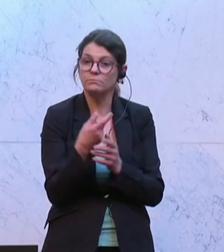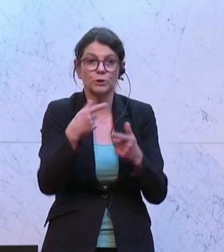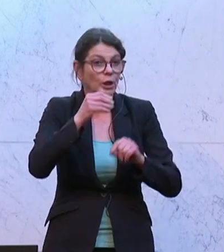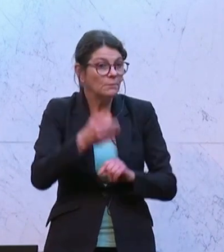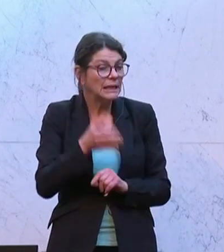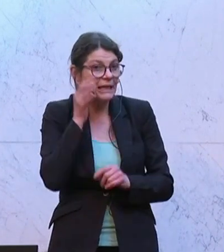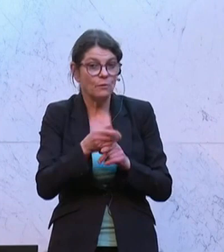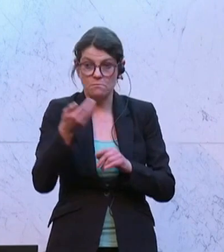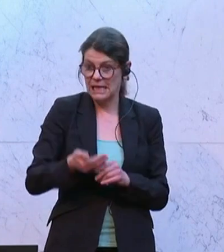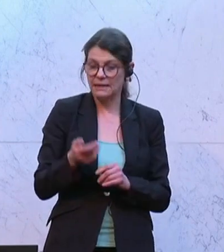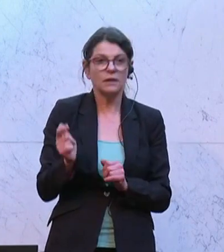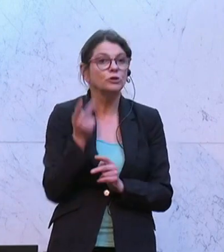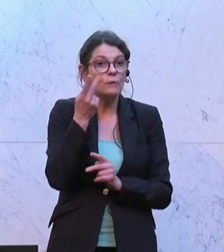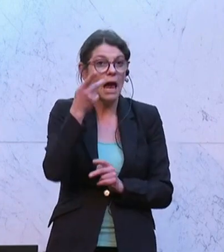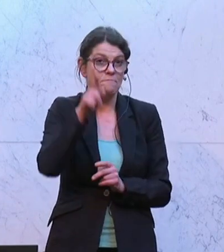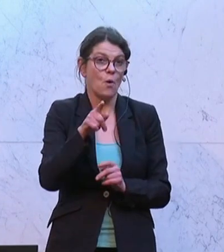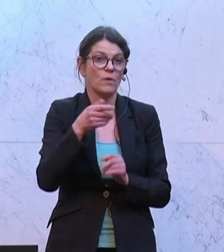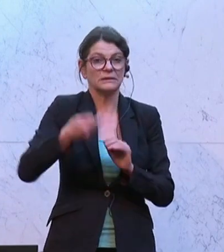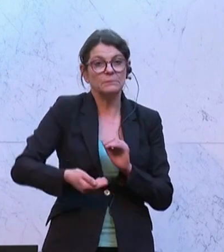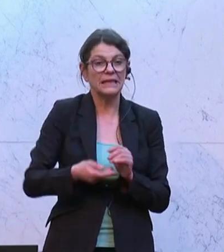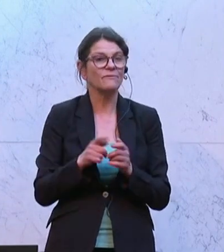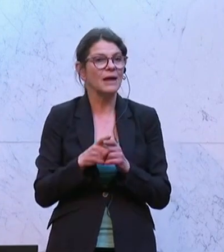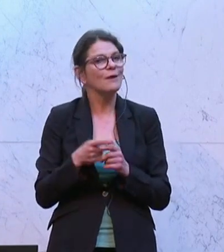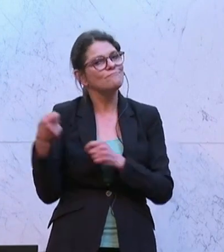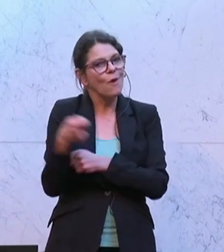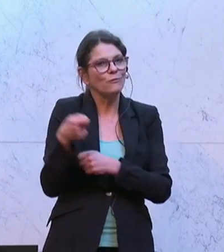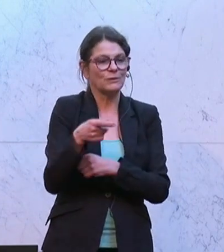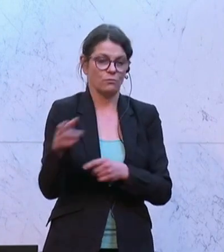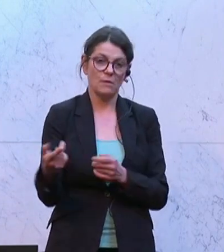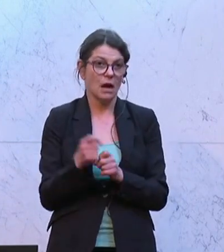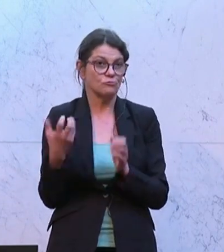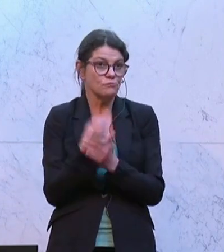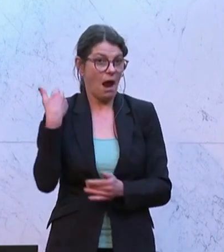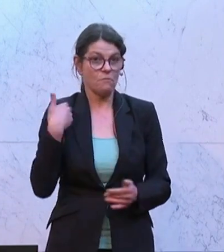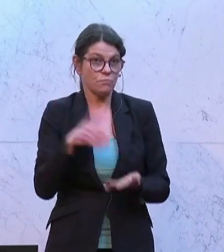Mieter 2 Monatsmieten an Provision sparen.